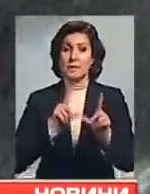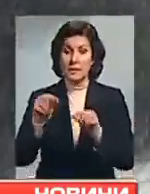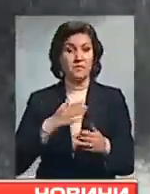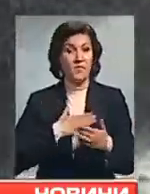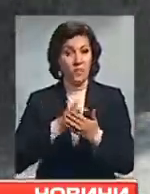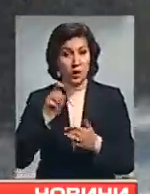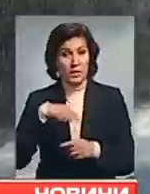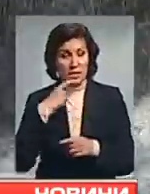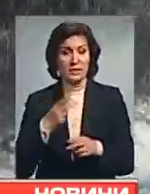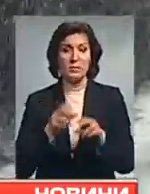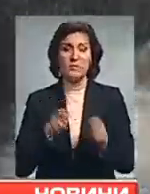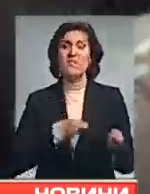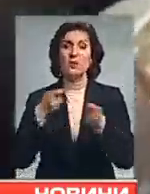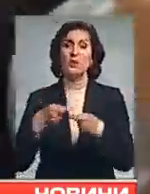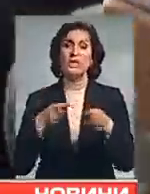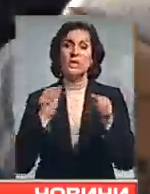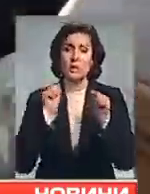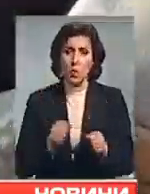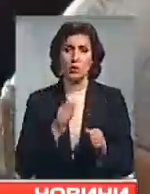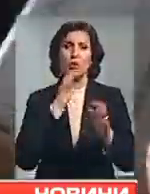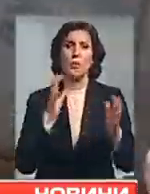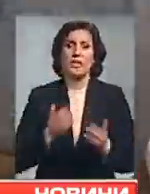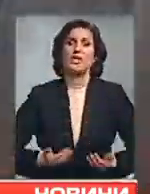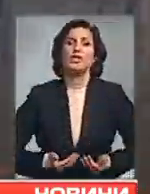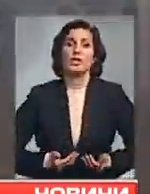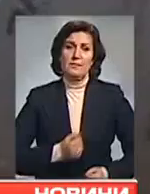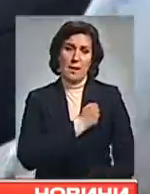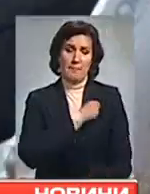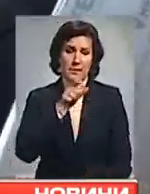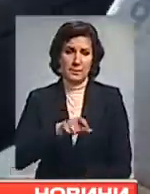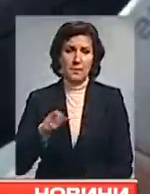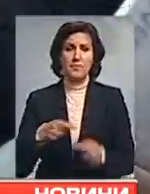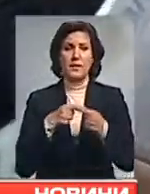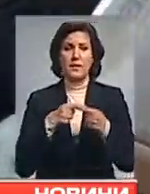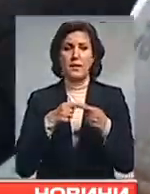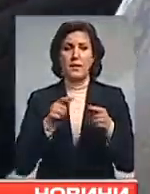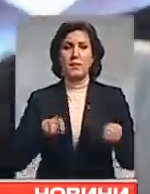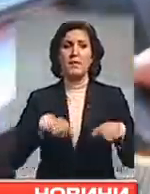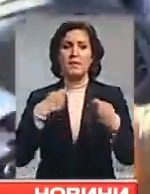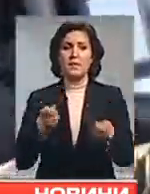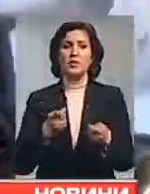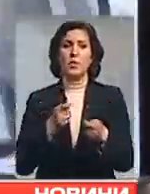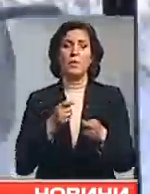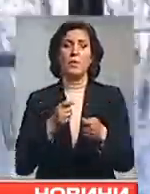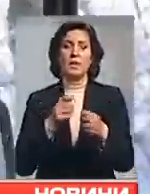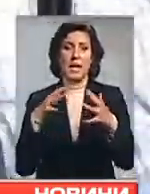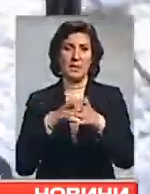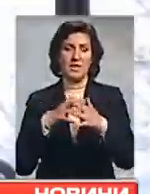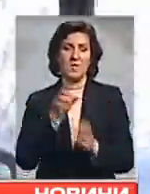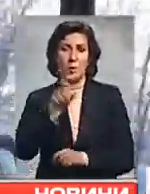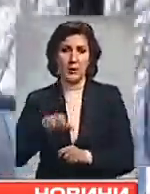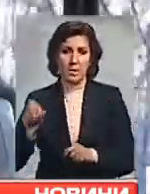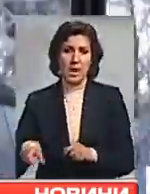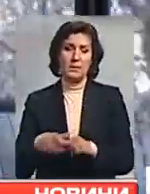кажуть, небезпечними дорогами везуть речі, які можуть уберегти життя бійців. Рація, веземо на передову ребятам. Тому